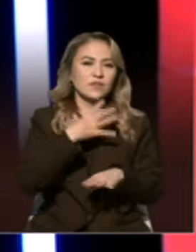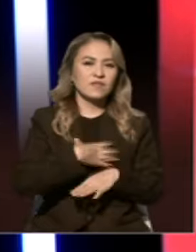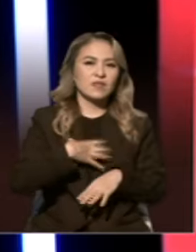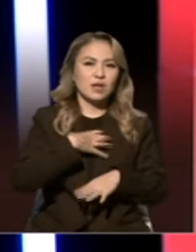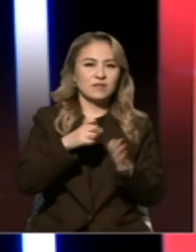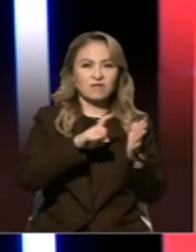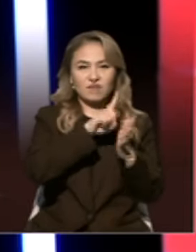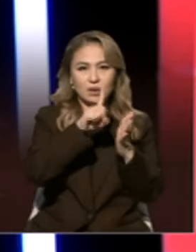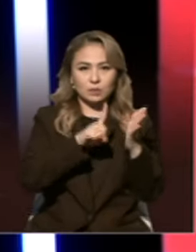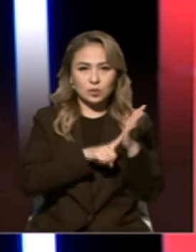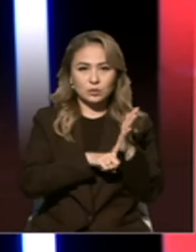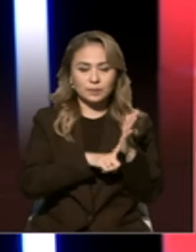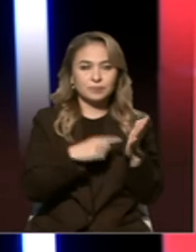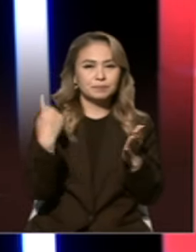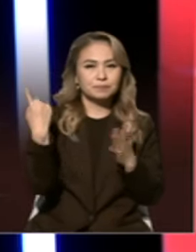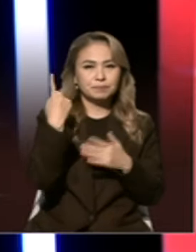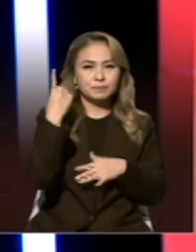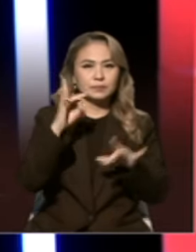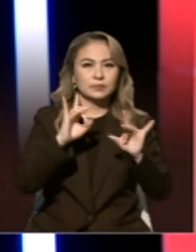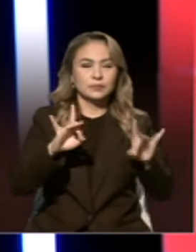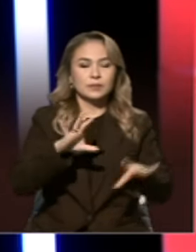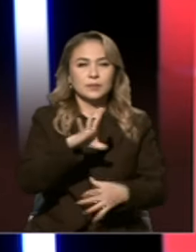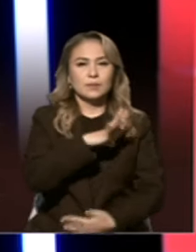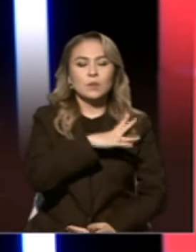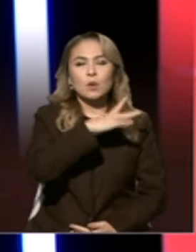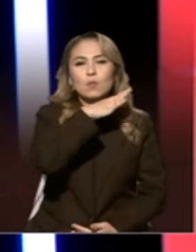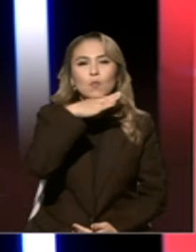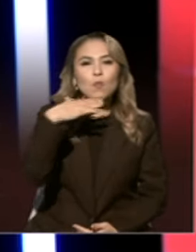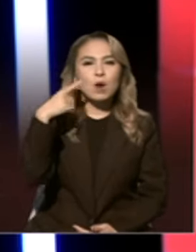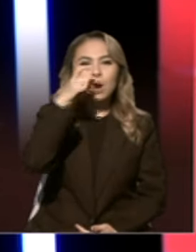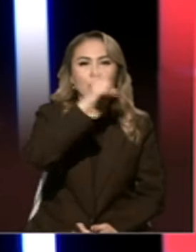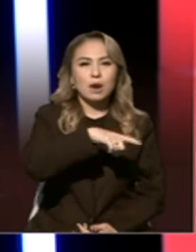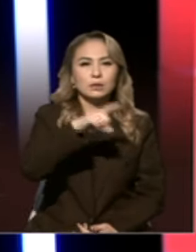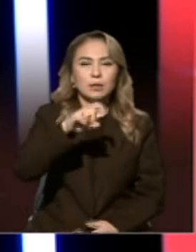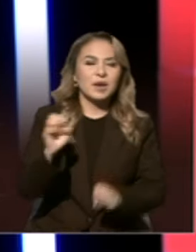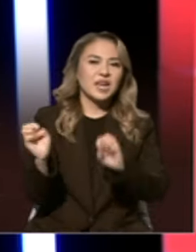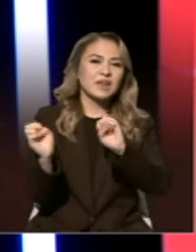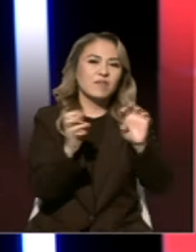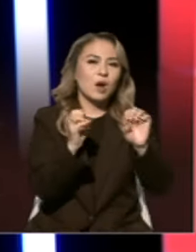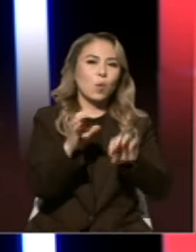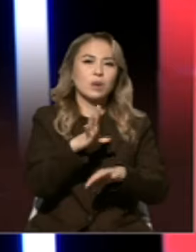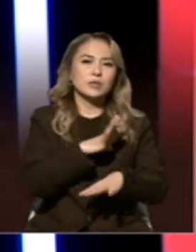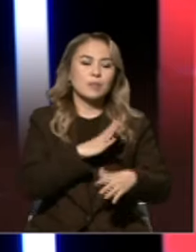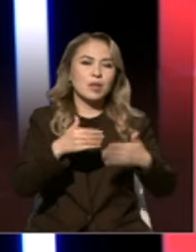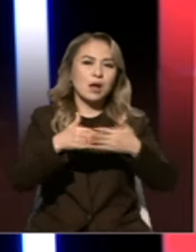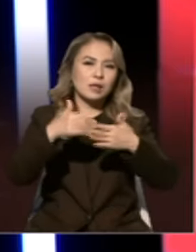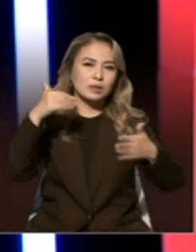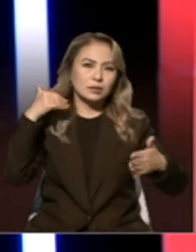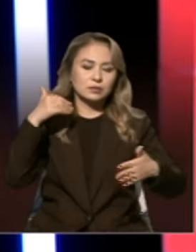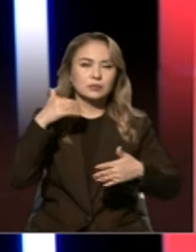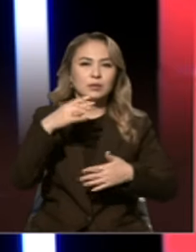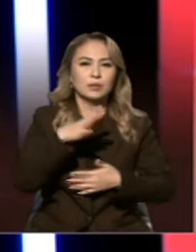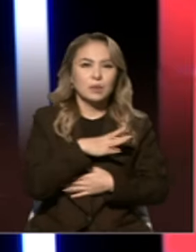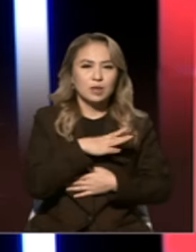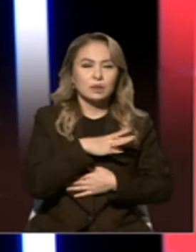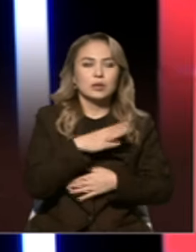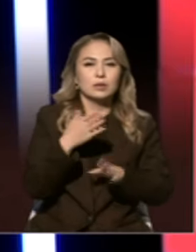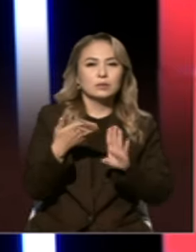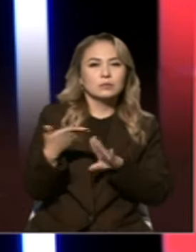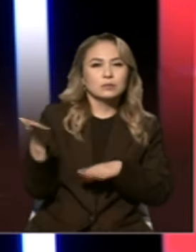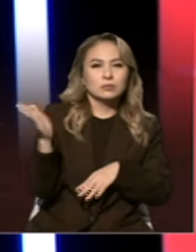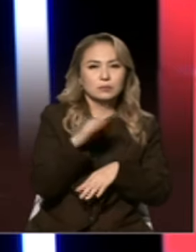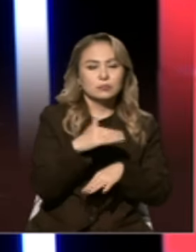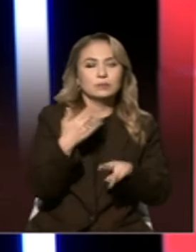келіп отыр бұл жерде. Ең біріншісі жаңа айттық қой, ондаған мың адам эвакуацияланды, алды қайтып жатыр мыңдаған адамдар. Үйіне қайтып жатыр.